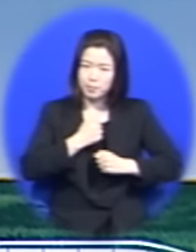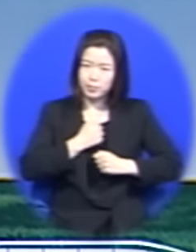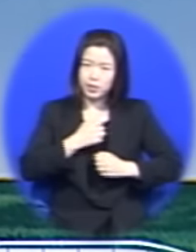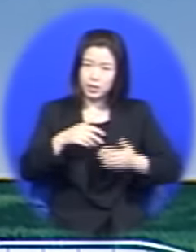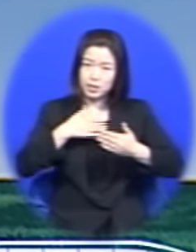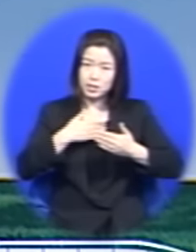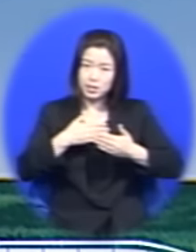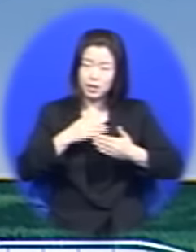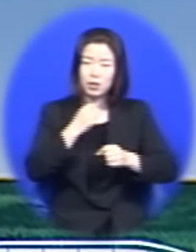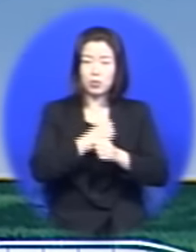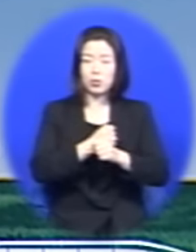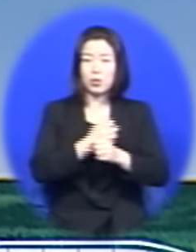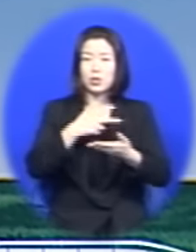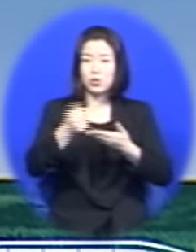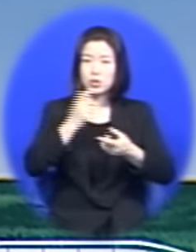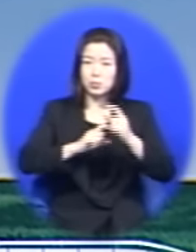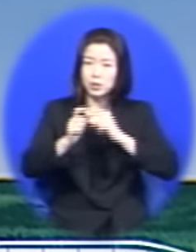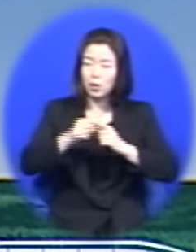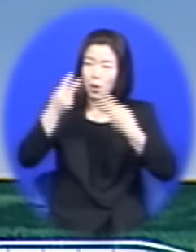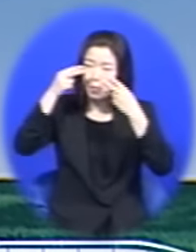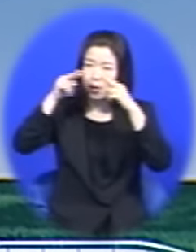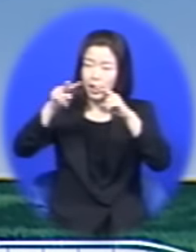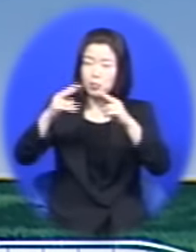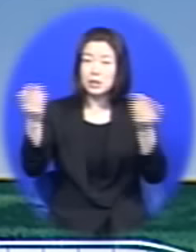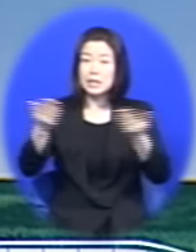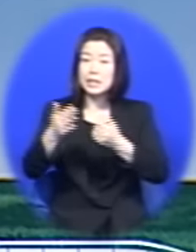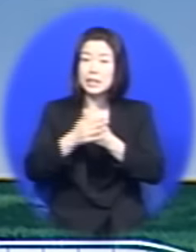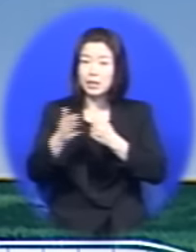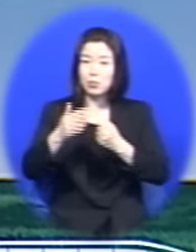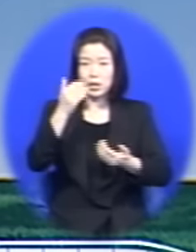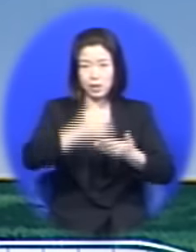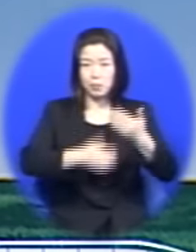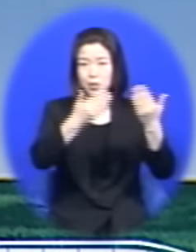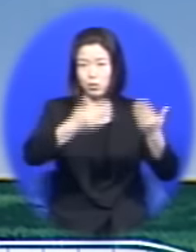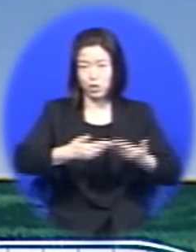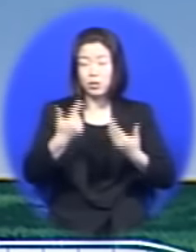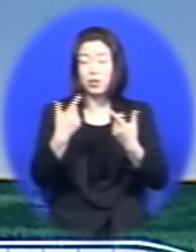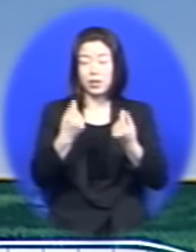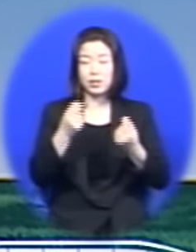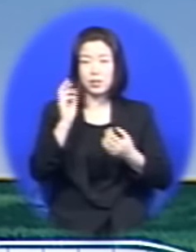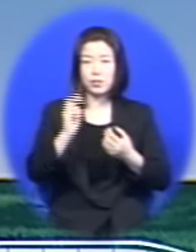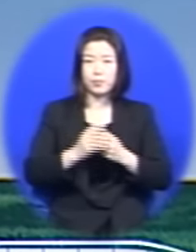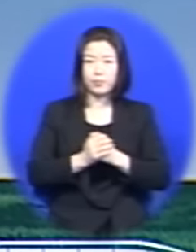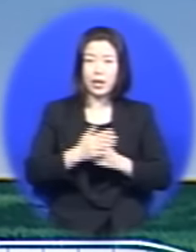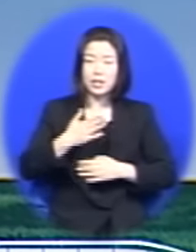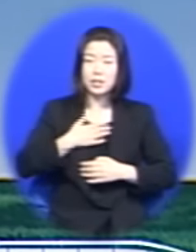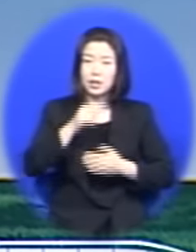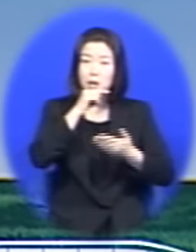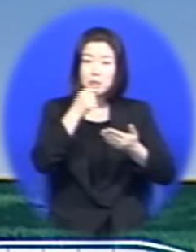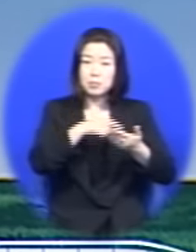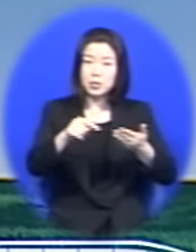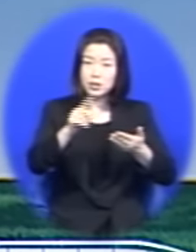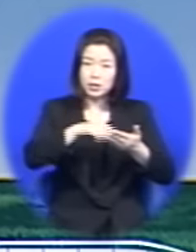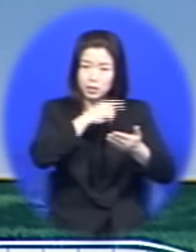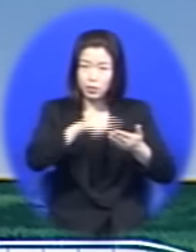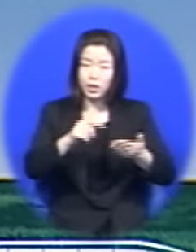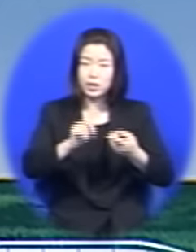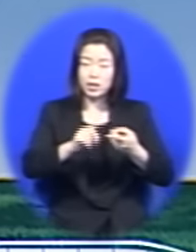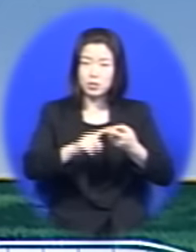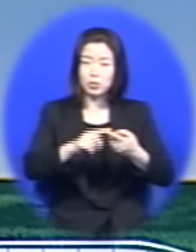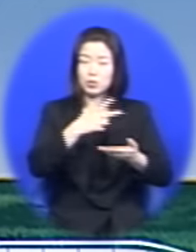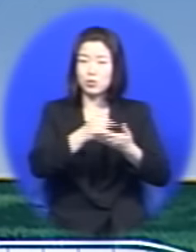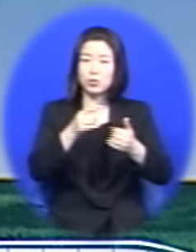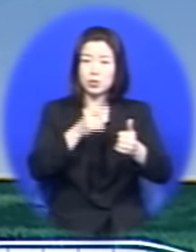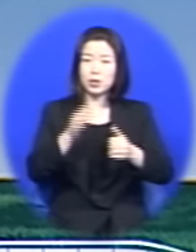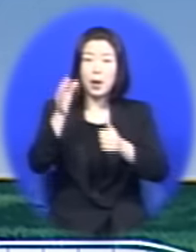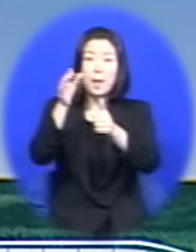더 바라보게 되는 일이기 때문에 하나님이 남겨주셨다고 생각합니다. 저는 빚 갚는 것도 주님께